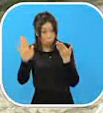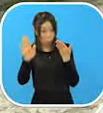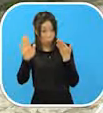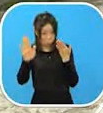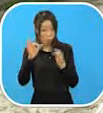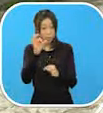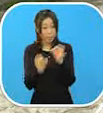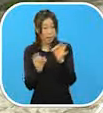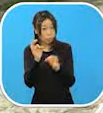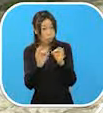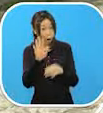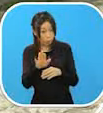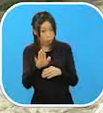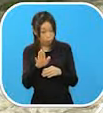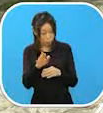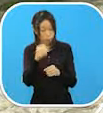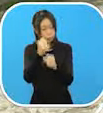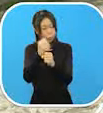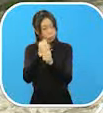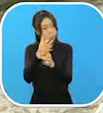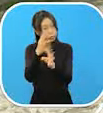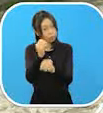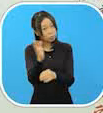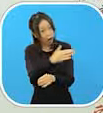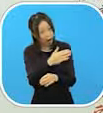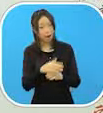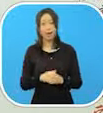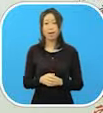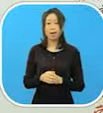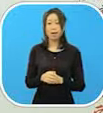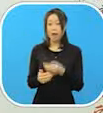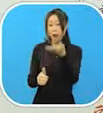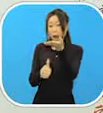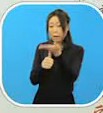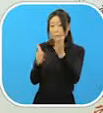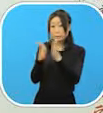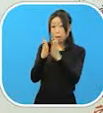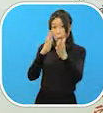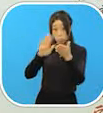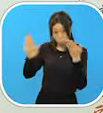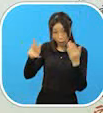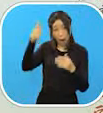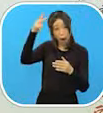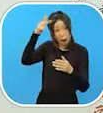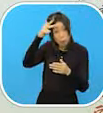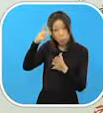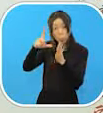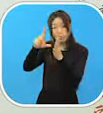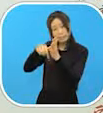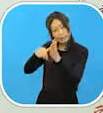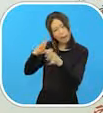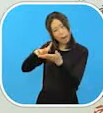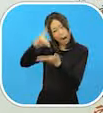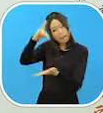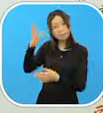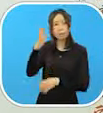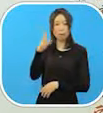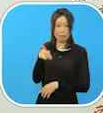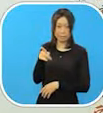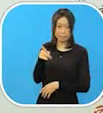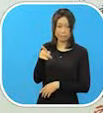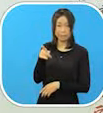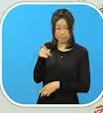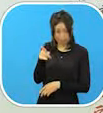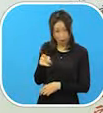歌われていますけれども、どのくらい前から作られているんですか？ 秋田温度というのは江戸時代の初めに作られたと言われています